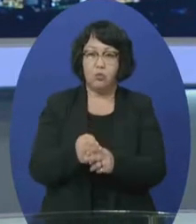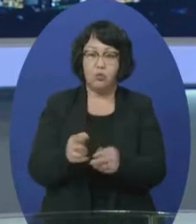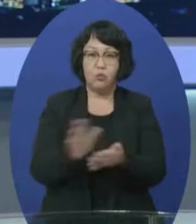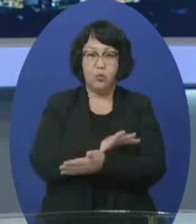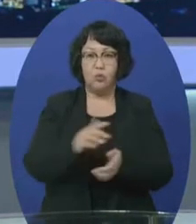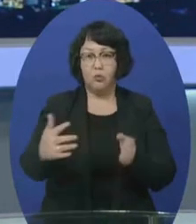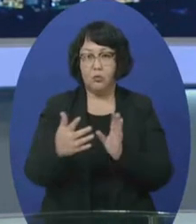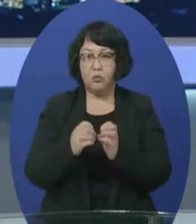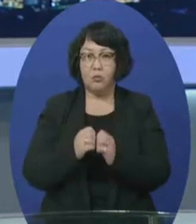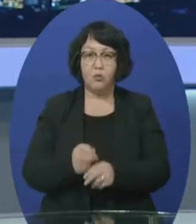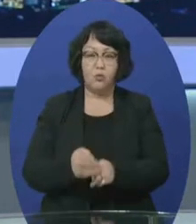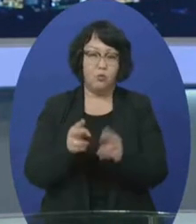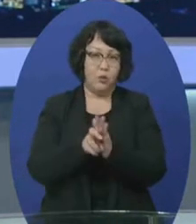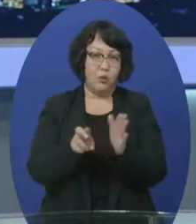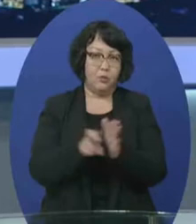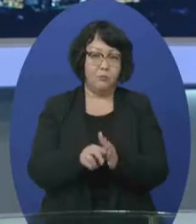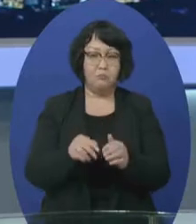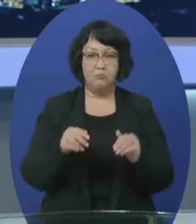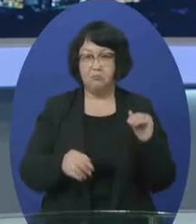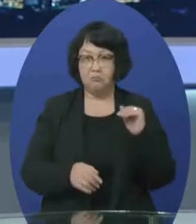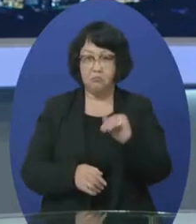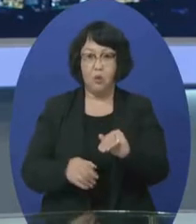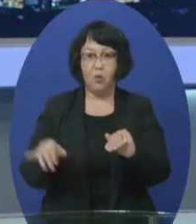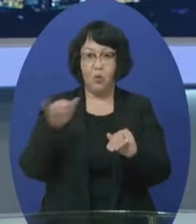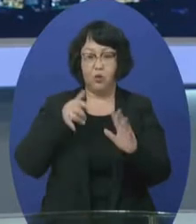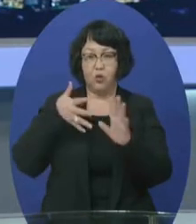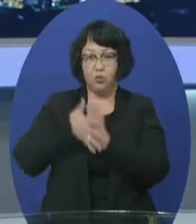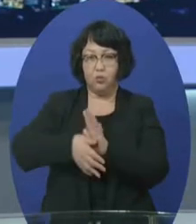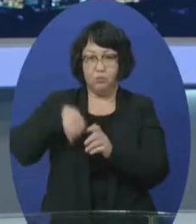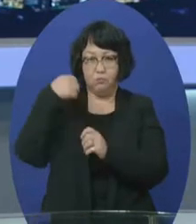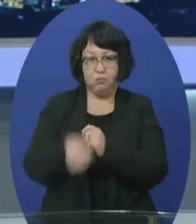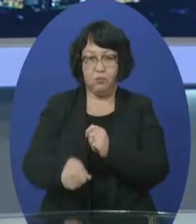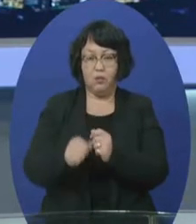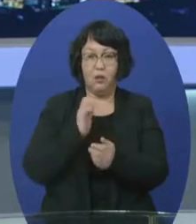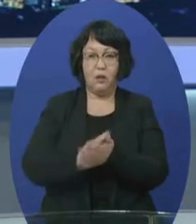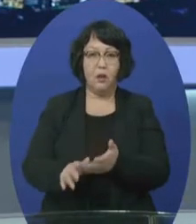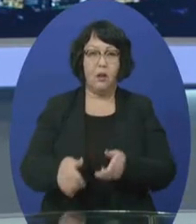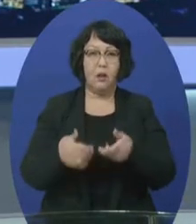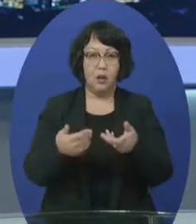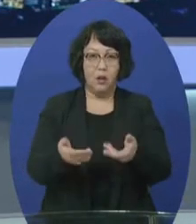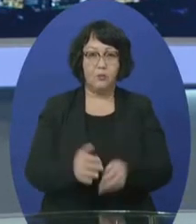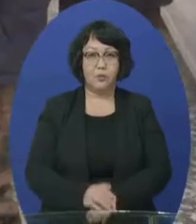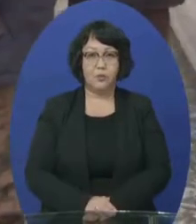бүрдэж байна. Автомашин олгох санхүүжилтийг нь улсын төсвөөс гаргасан байна.